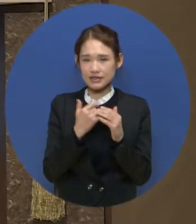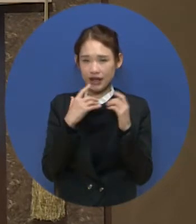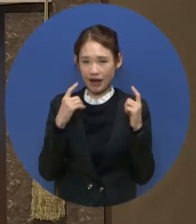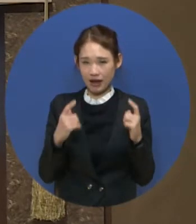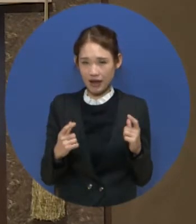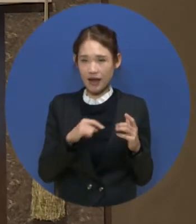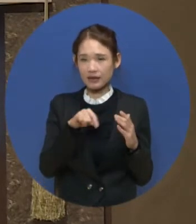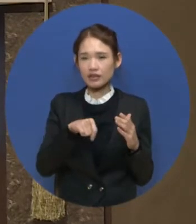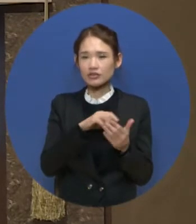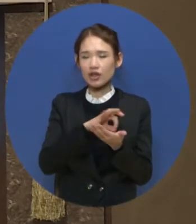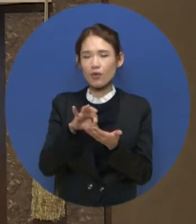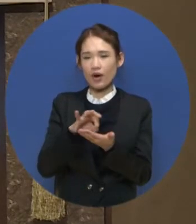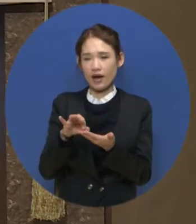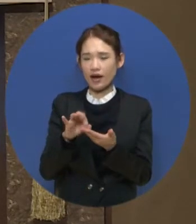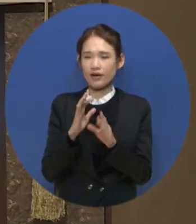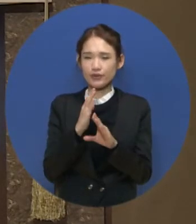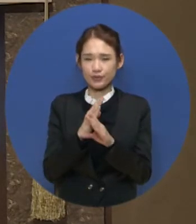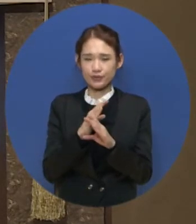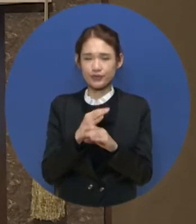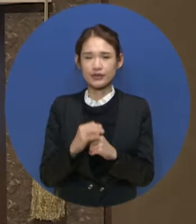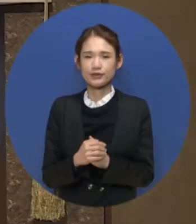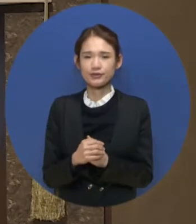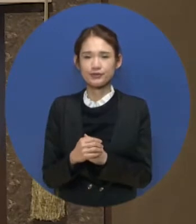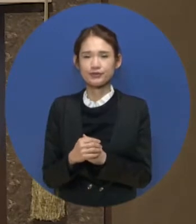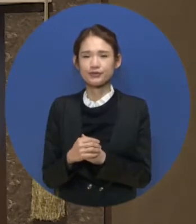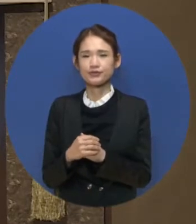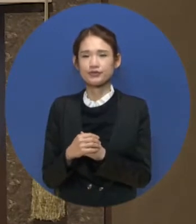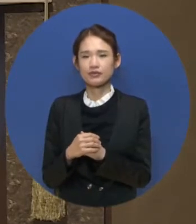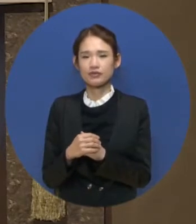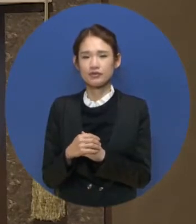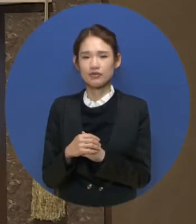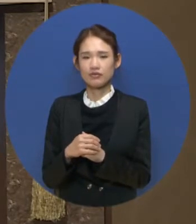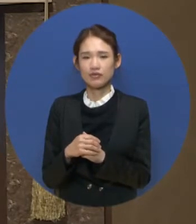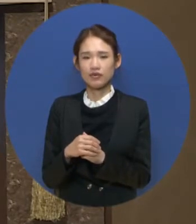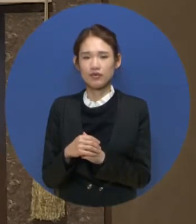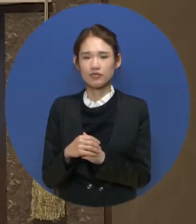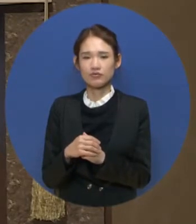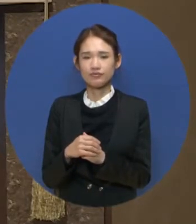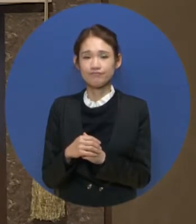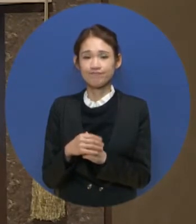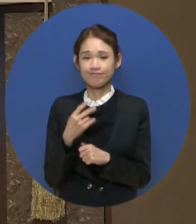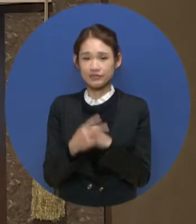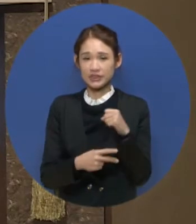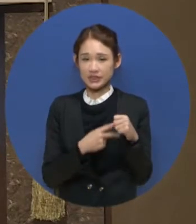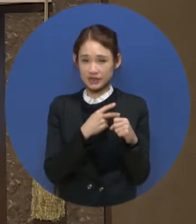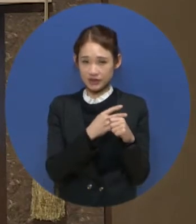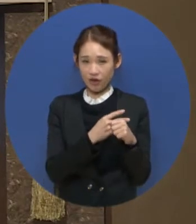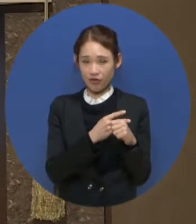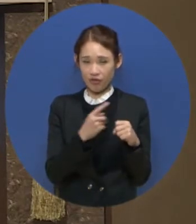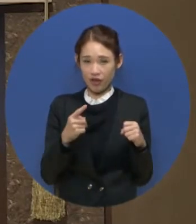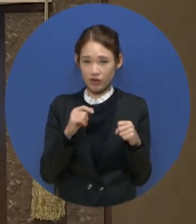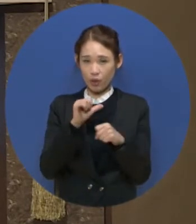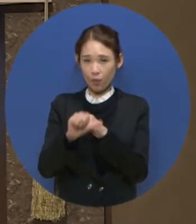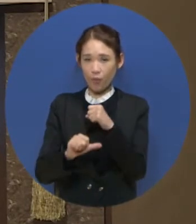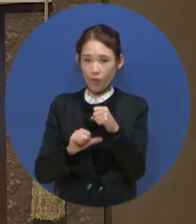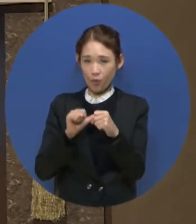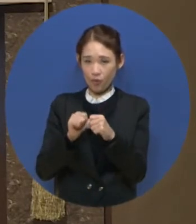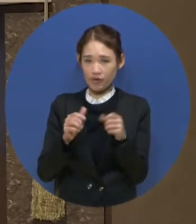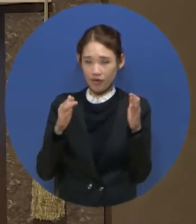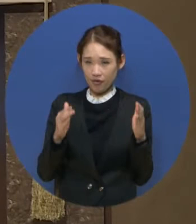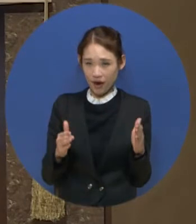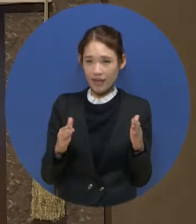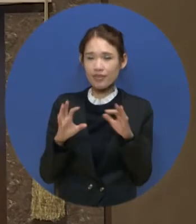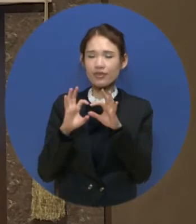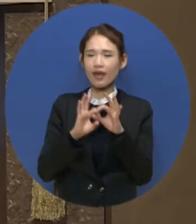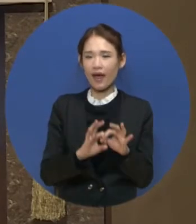38살까지 되게 이제 그 연령층에 이용을 좀 하고 계시는데, 한 2년에서 한 5년 사이를 계속 받을